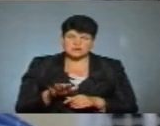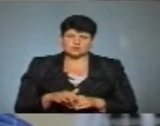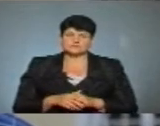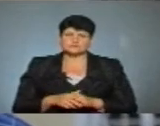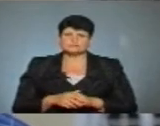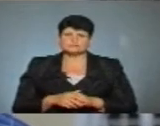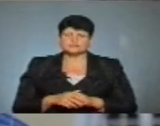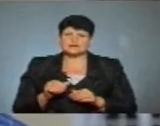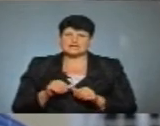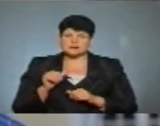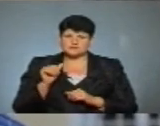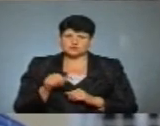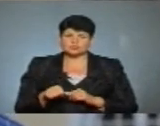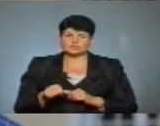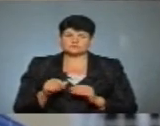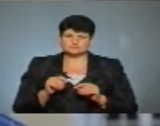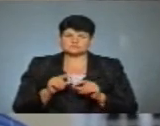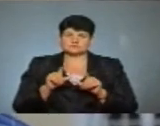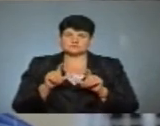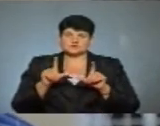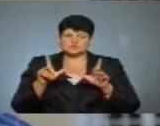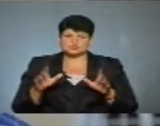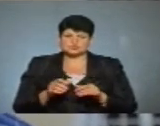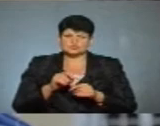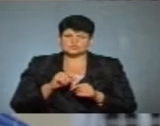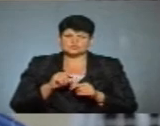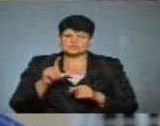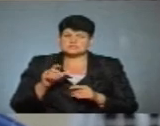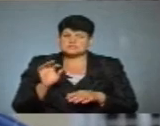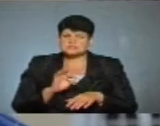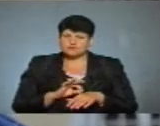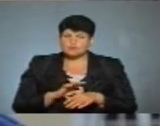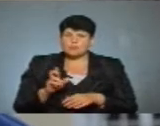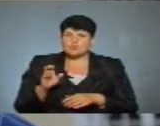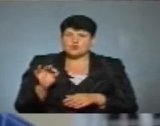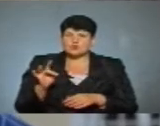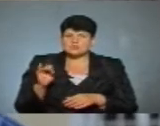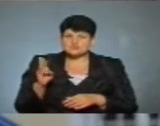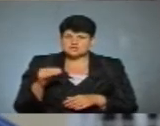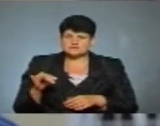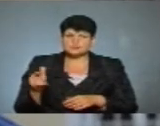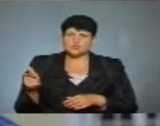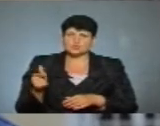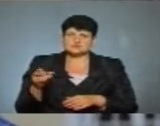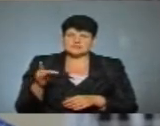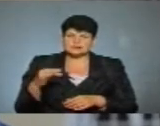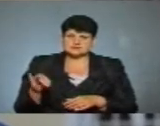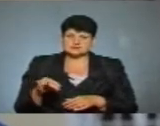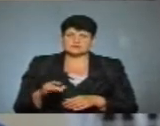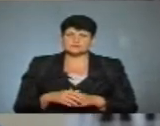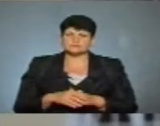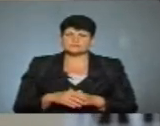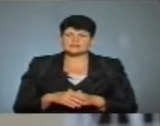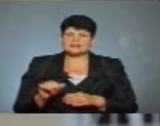районі. Окрім того, зростає захворюваність в Борщівському, Гусятинському